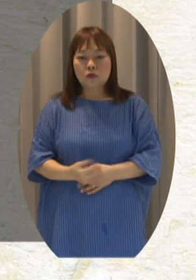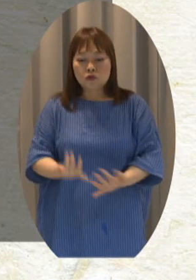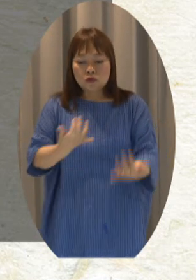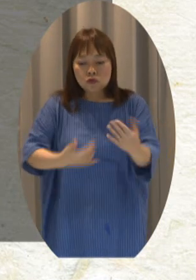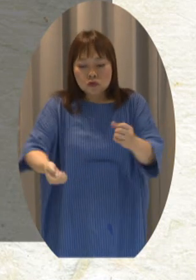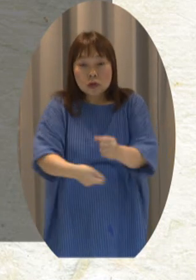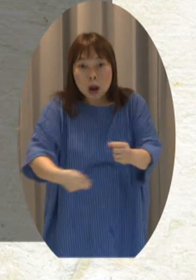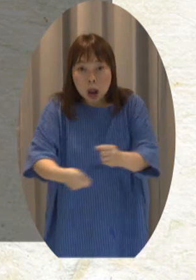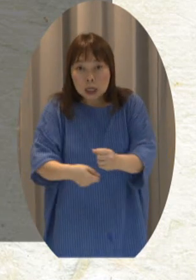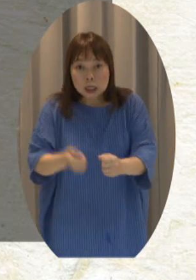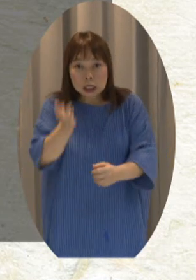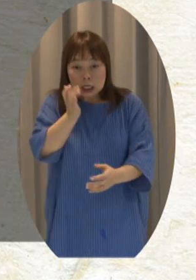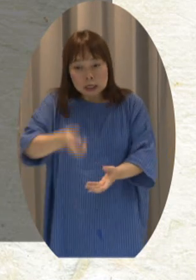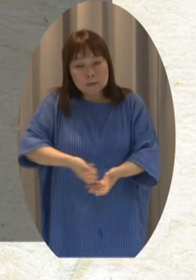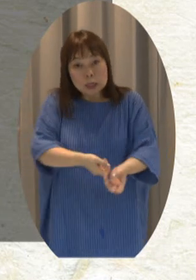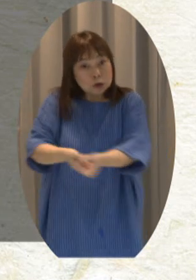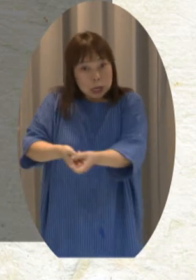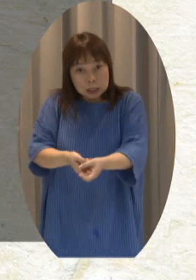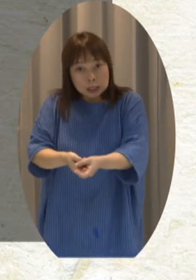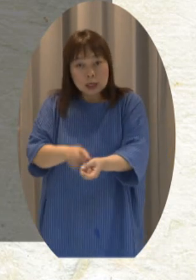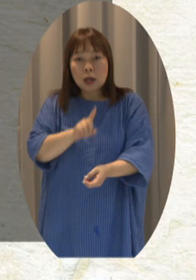刈り、水やりが